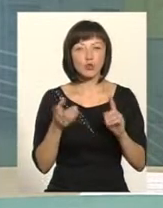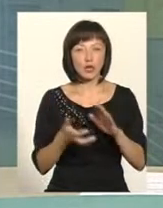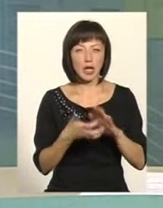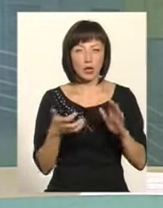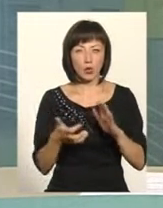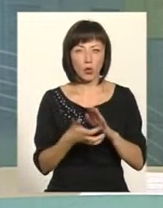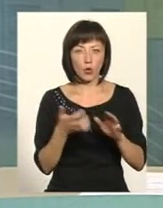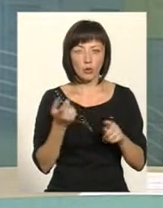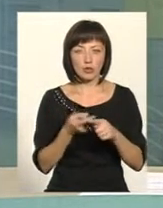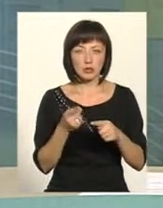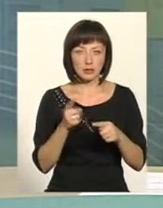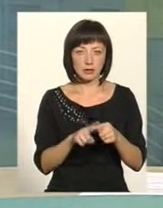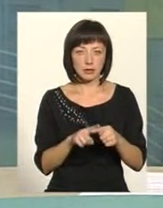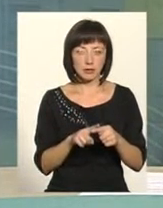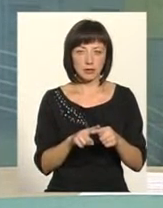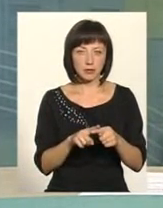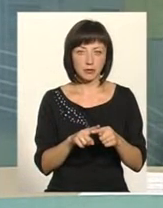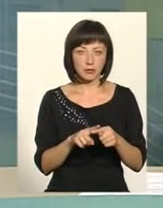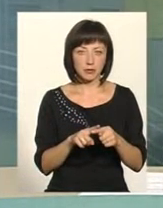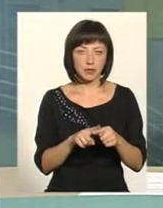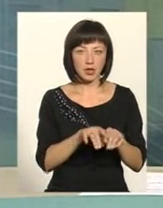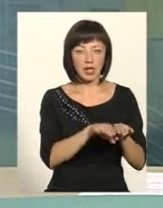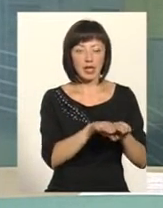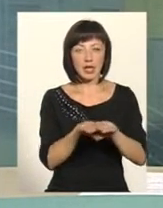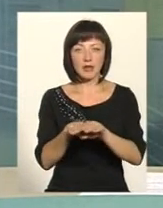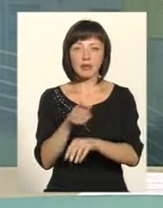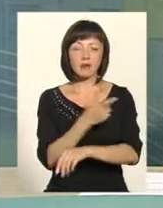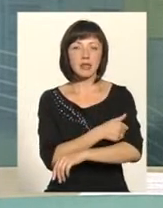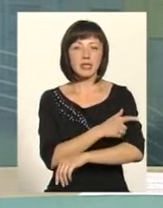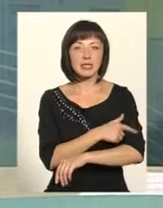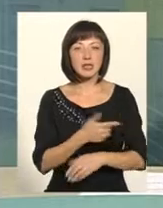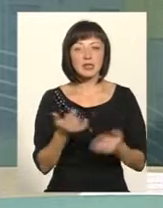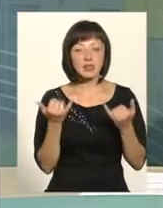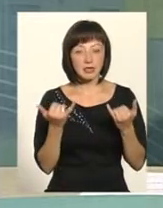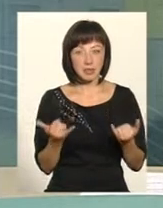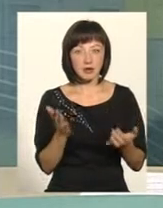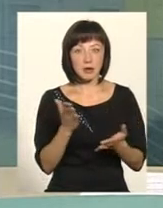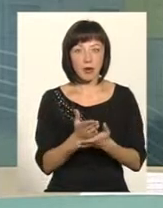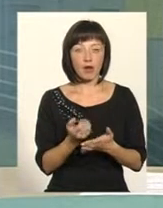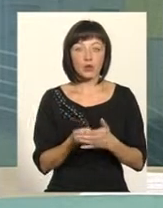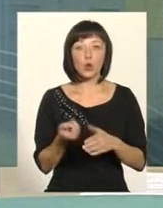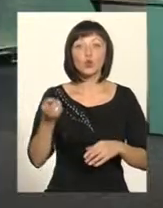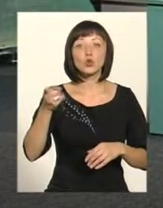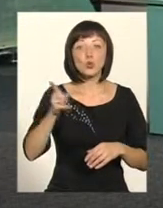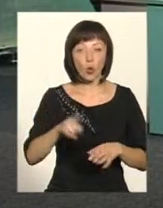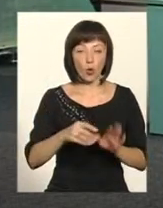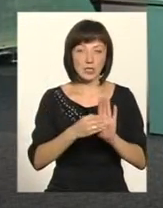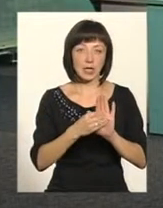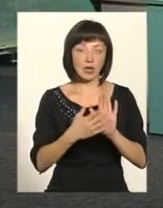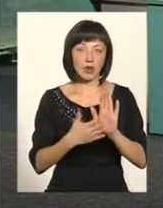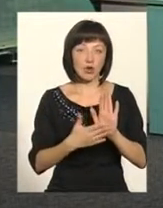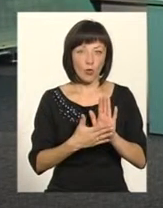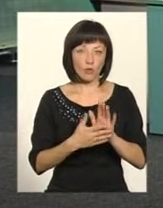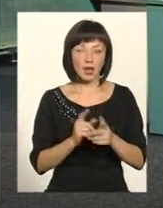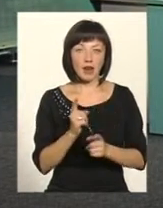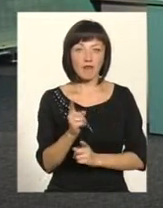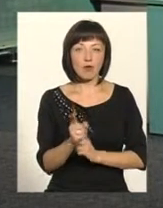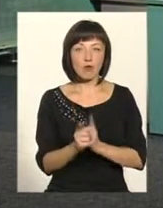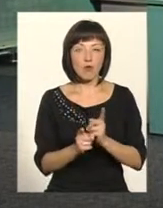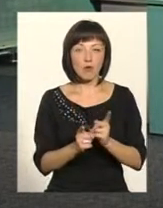скажімо, от той рівень медицини, який нині маємо, до того задекларованого,